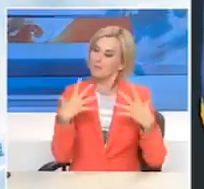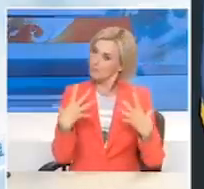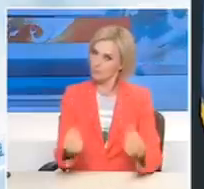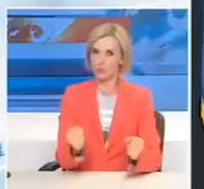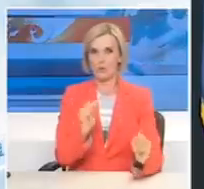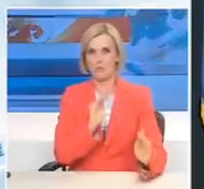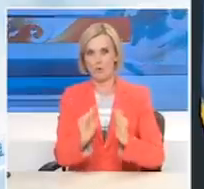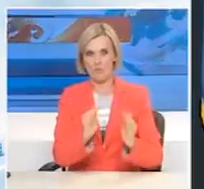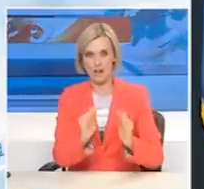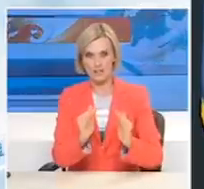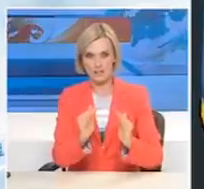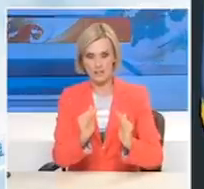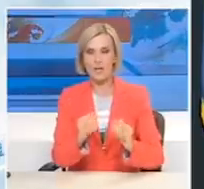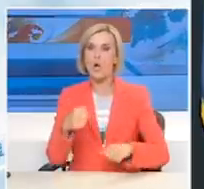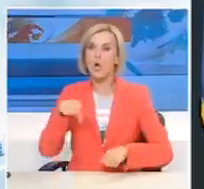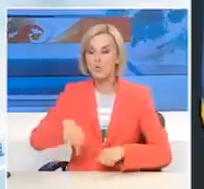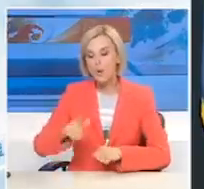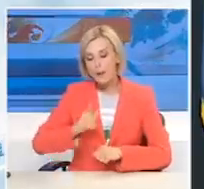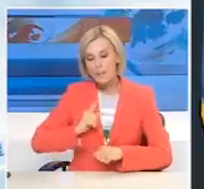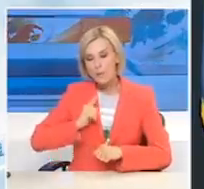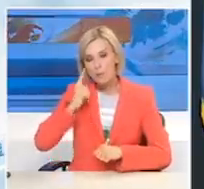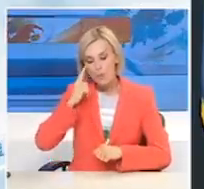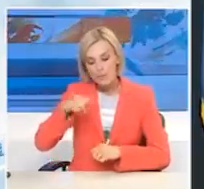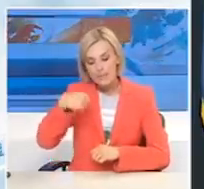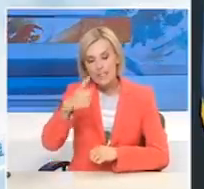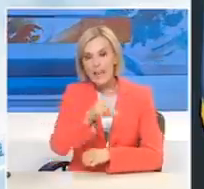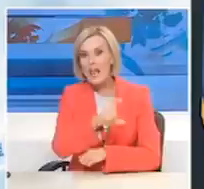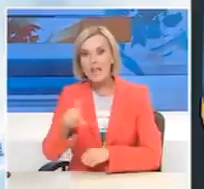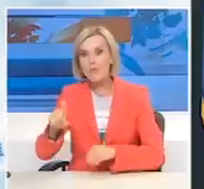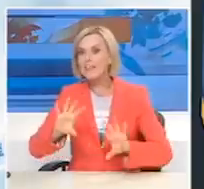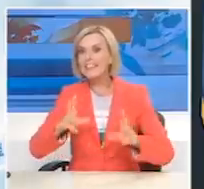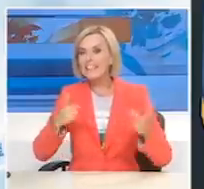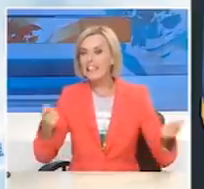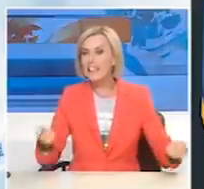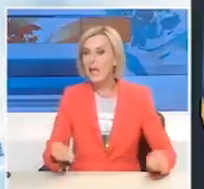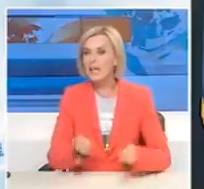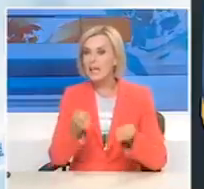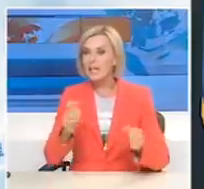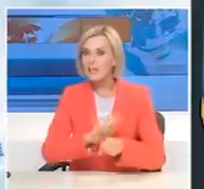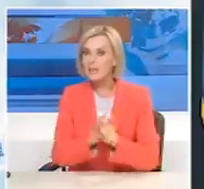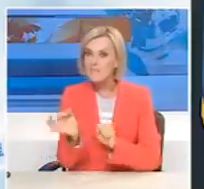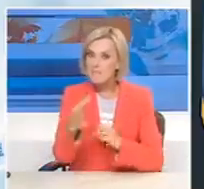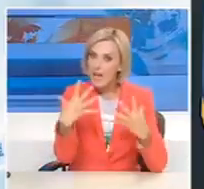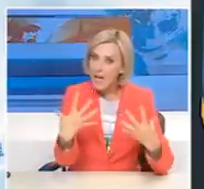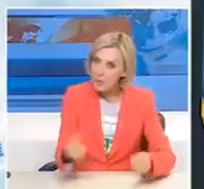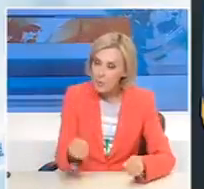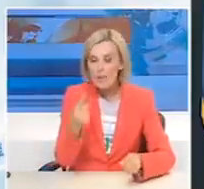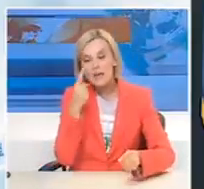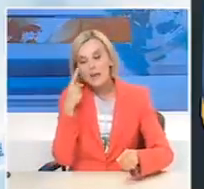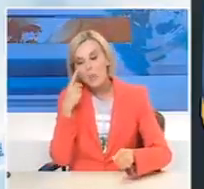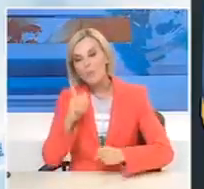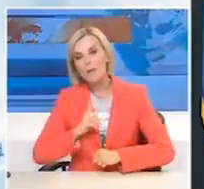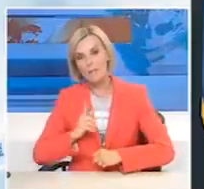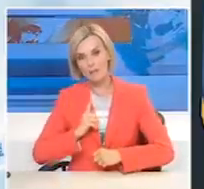να αποτυπωθεί και στους αριθμούς, και αυτό θα συμβεί την επόμενη εβδομάδα, γιατί οι αριθμοί που βλέπουμε τώρα αποτυπώνουν, όπως τονίζουμε